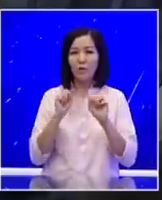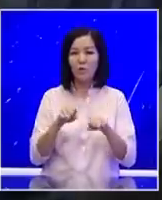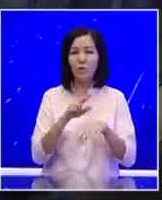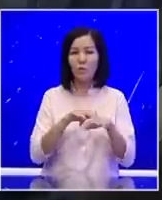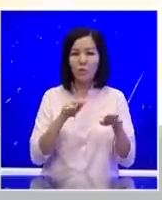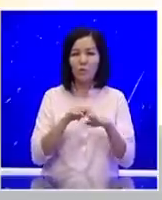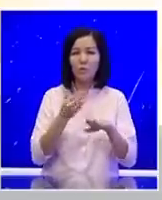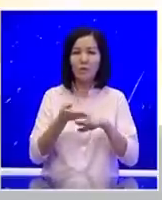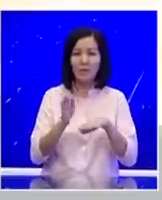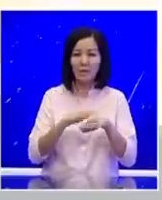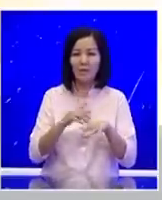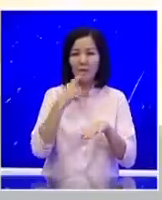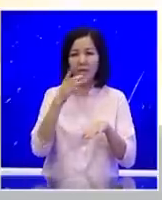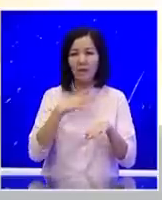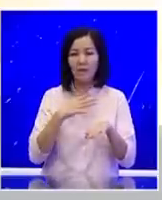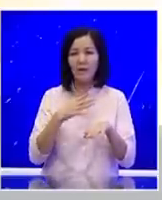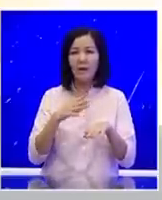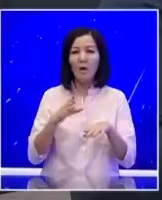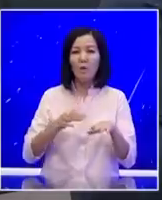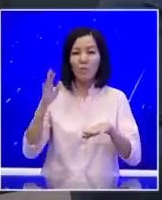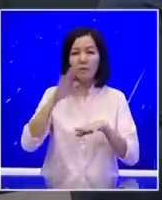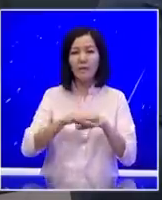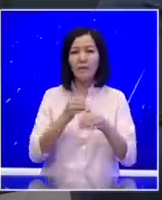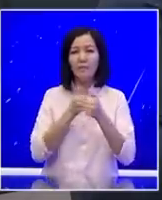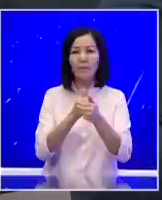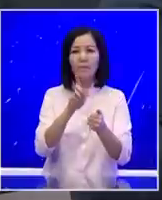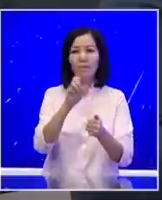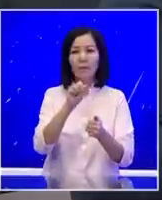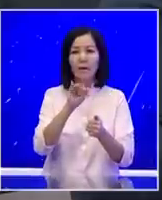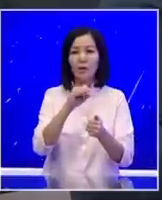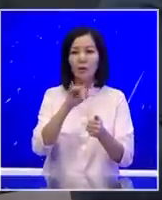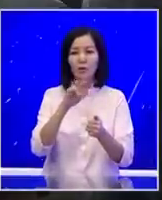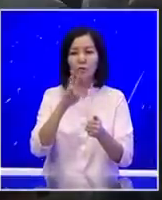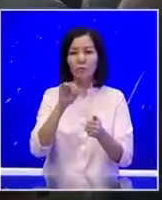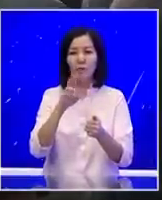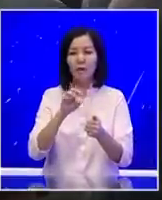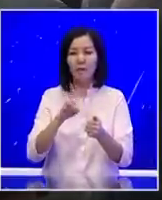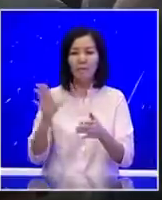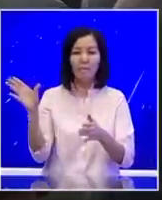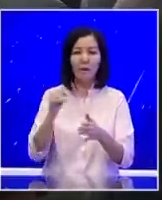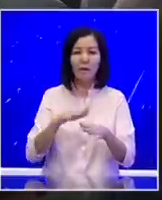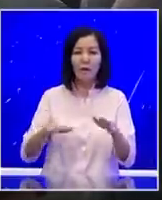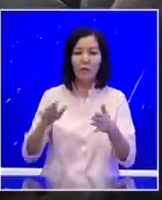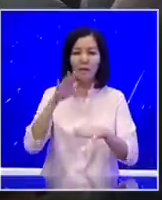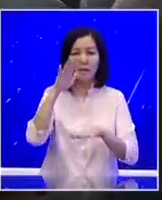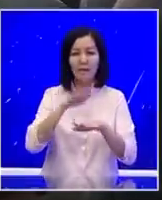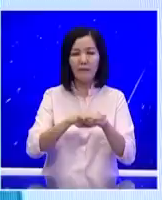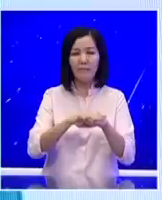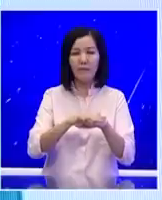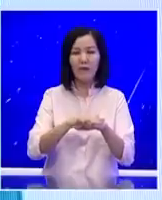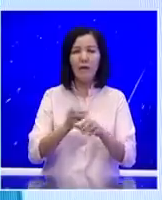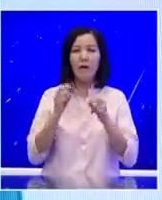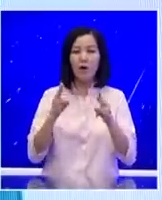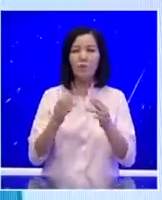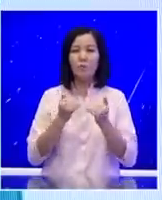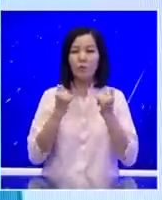ауыр екеніне тоқталды. Ал облыс әкімінің орынбасары Батыржан Байжұманов оңтүстік өңірдегі барлық аудан әкімдерінен ортақ қауіпсіздік